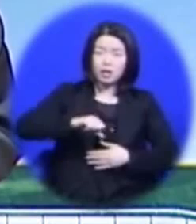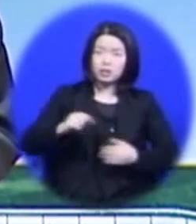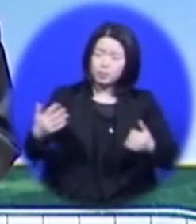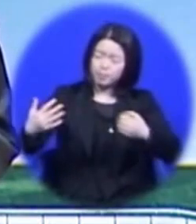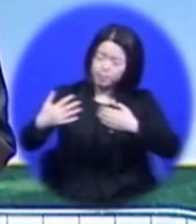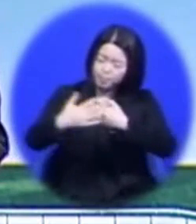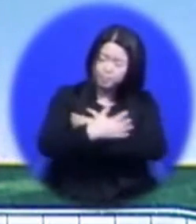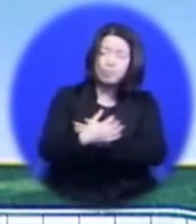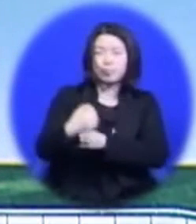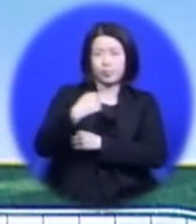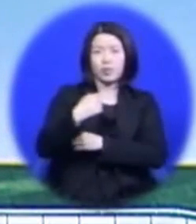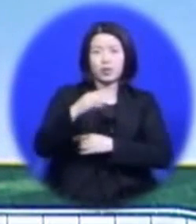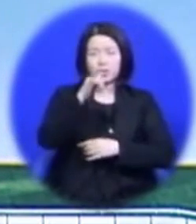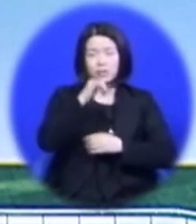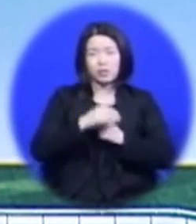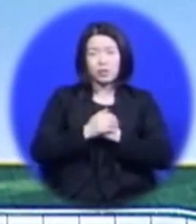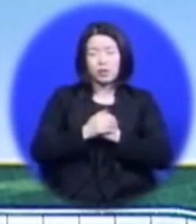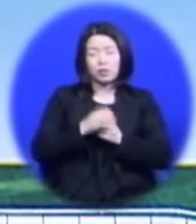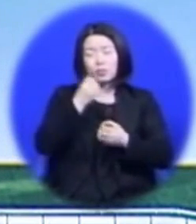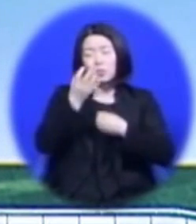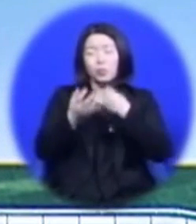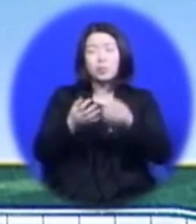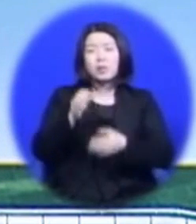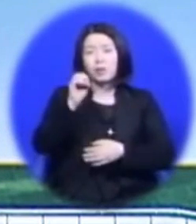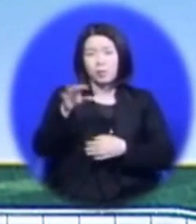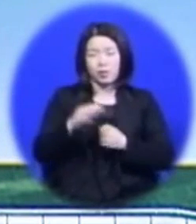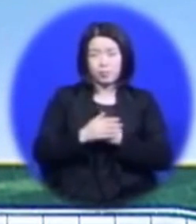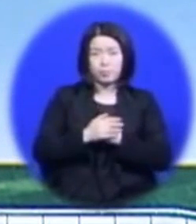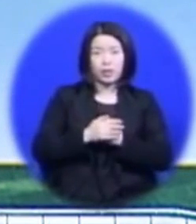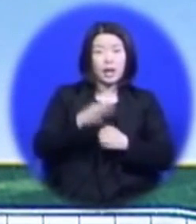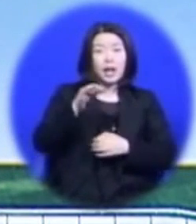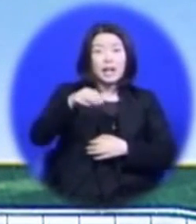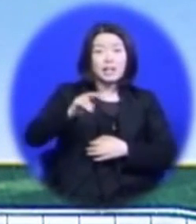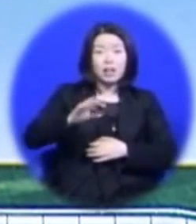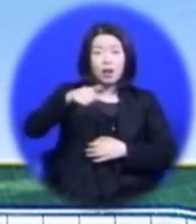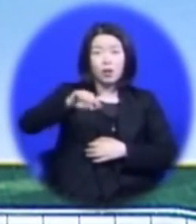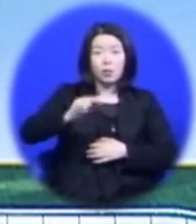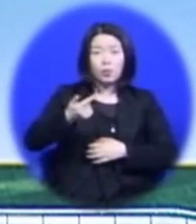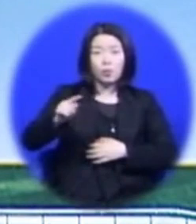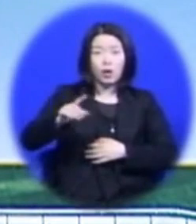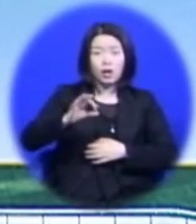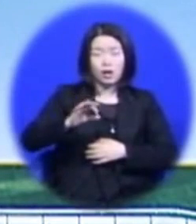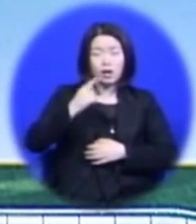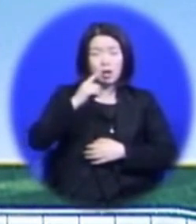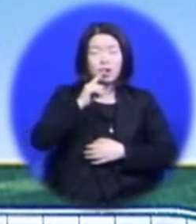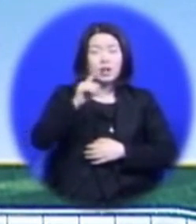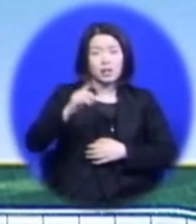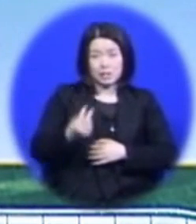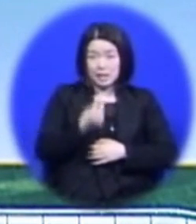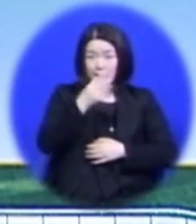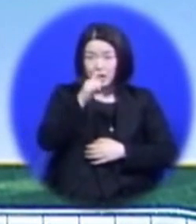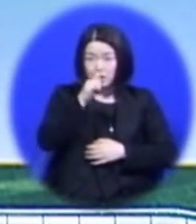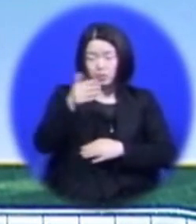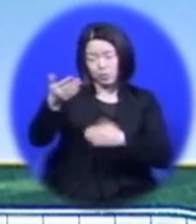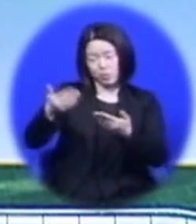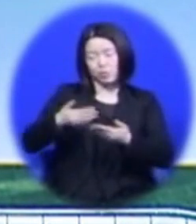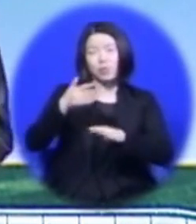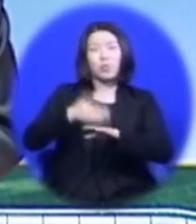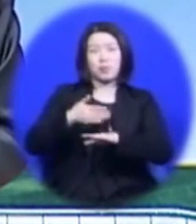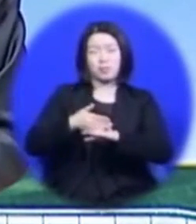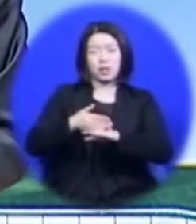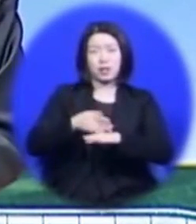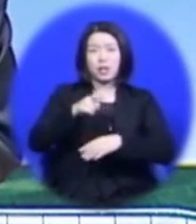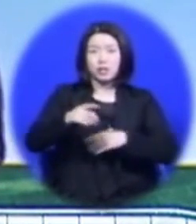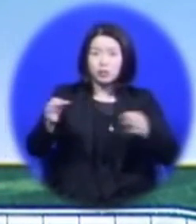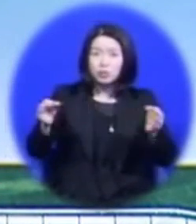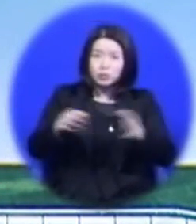안아주었습니다. 그리고 고백했습니다. 영광아, 살아있어서 고맙다. 그 순간